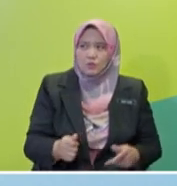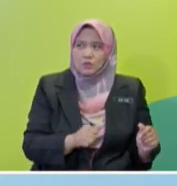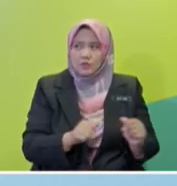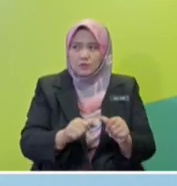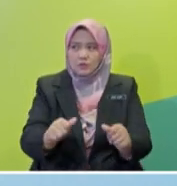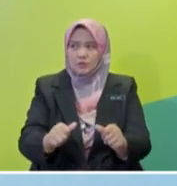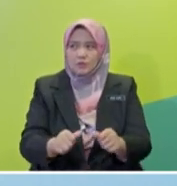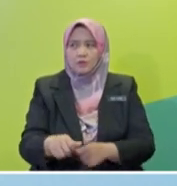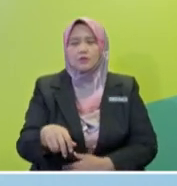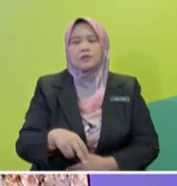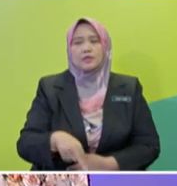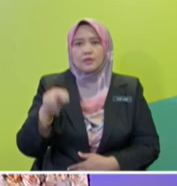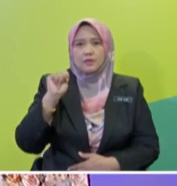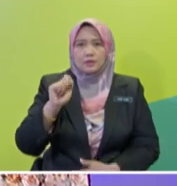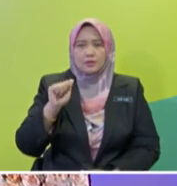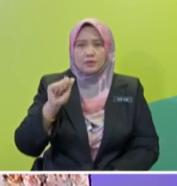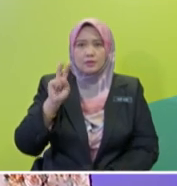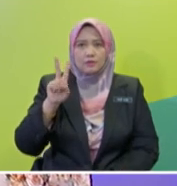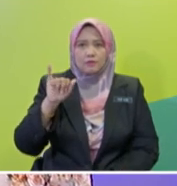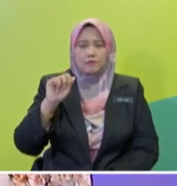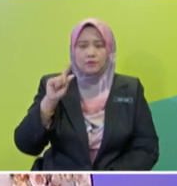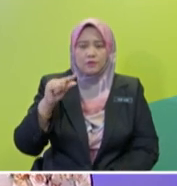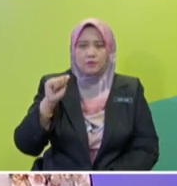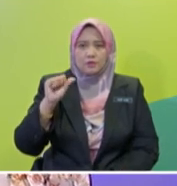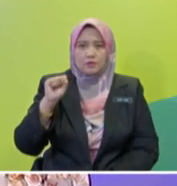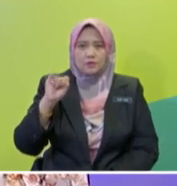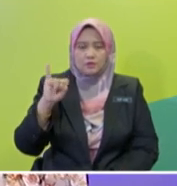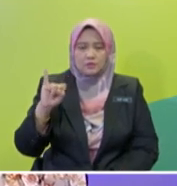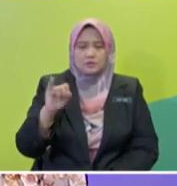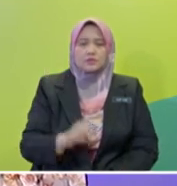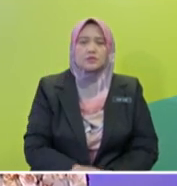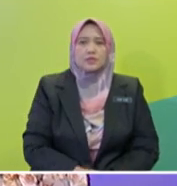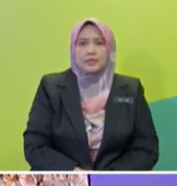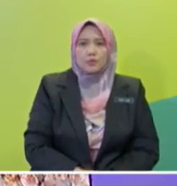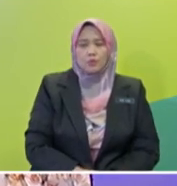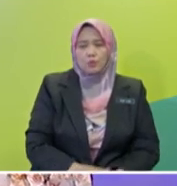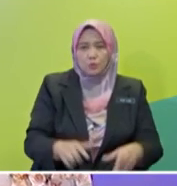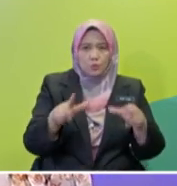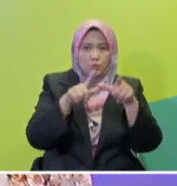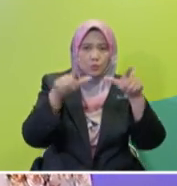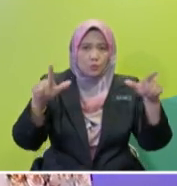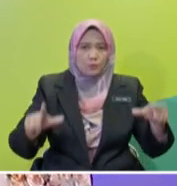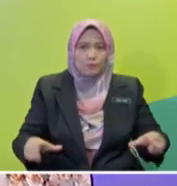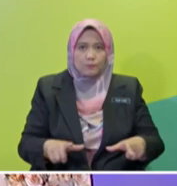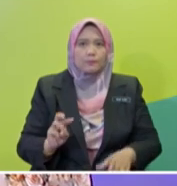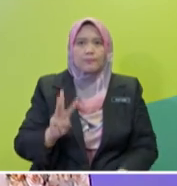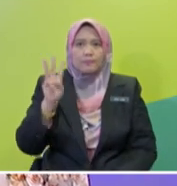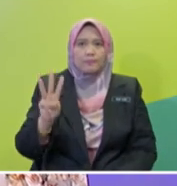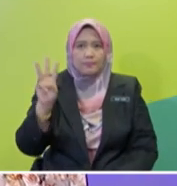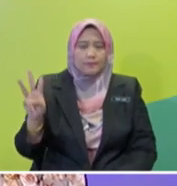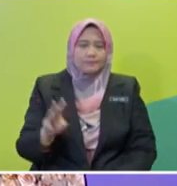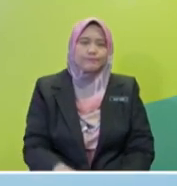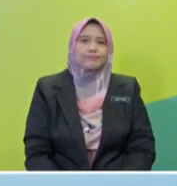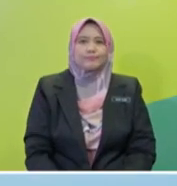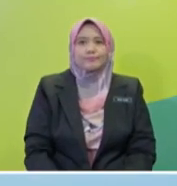laman sesawang Oke kita ada empat kebaikan belaka papan cerita yang pertama